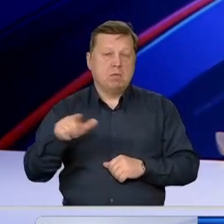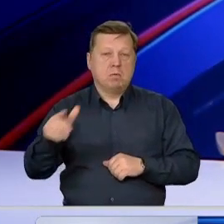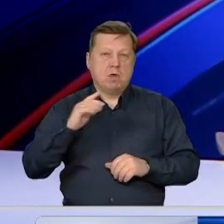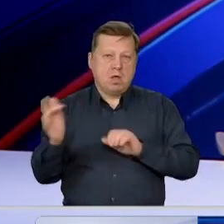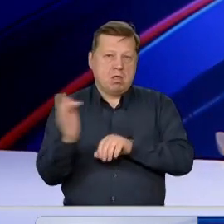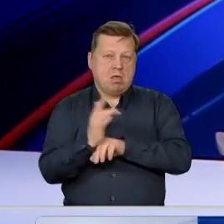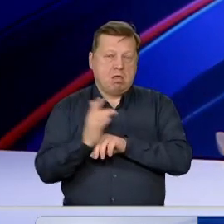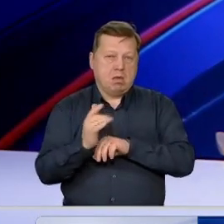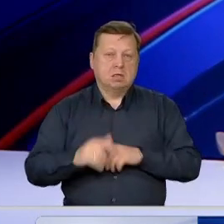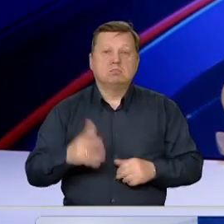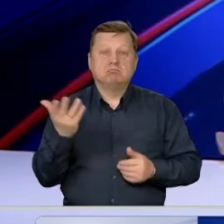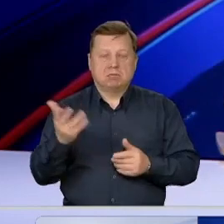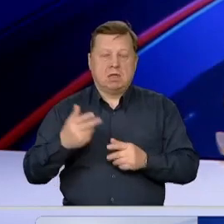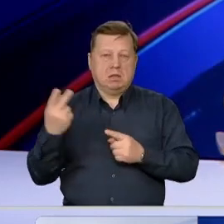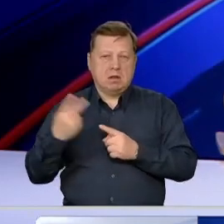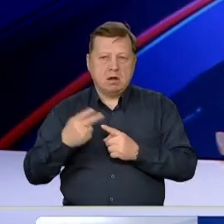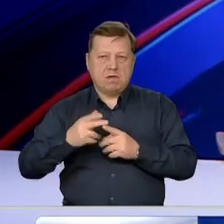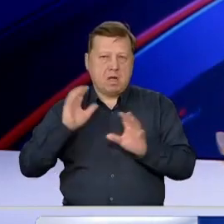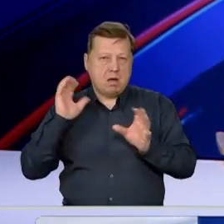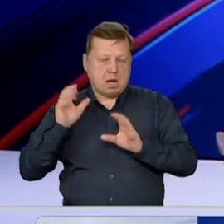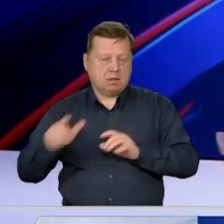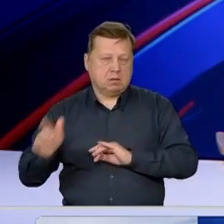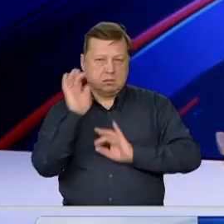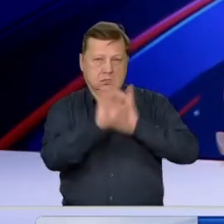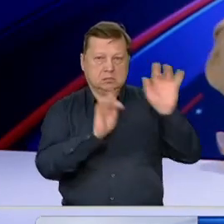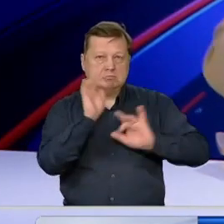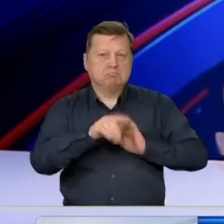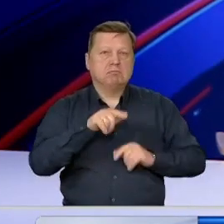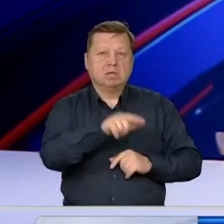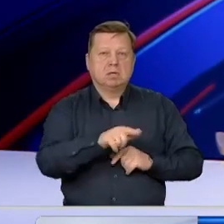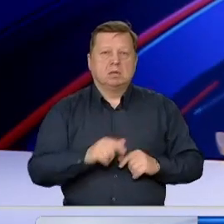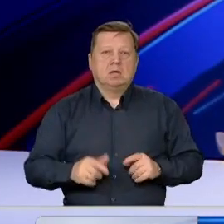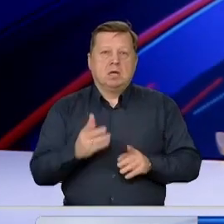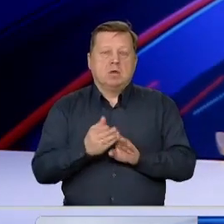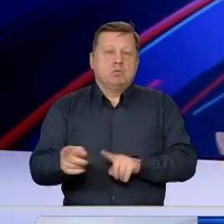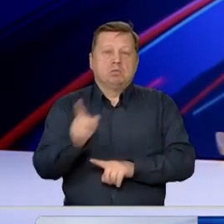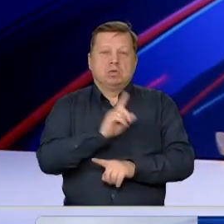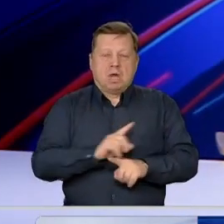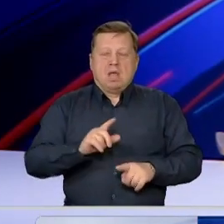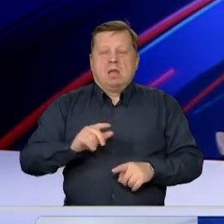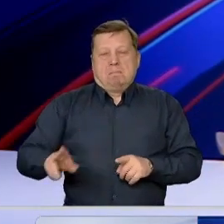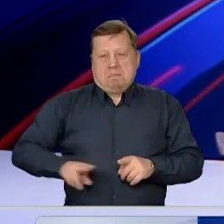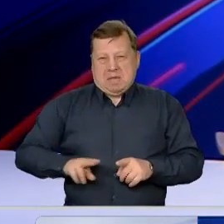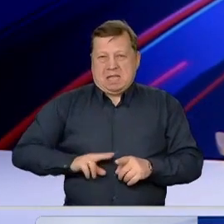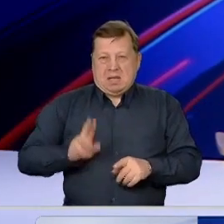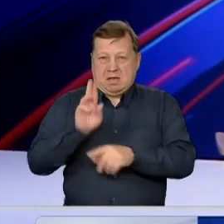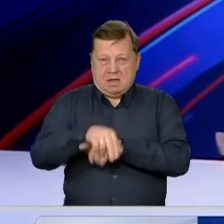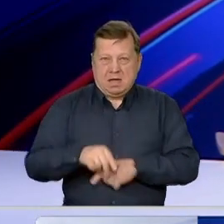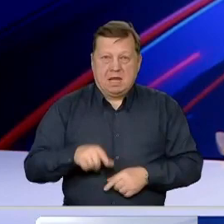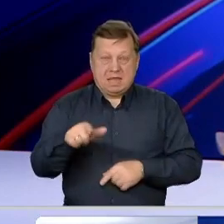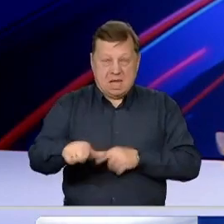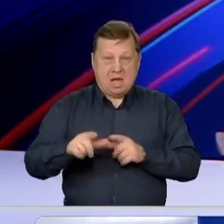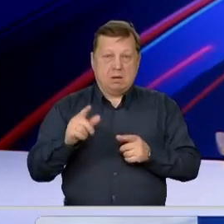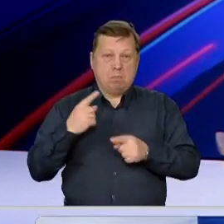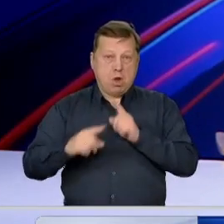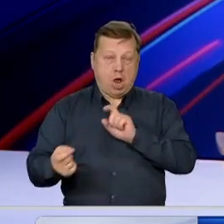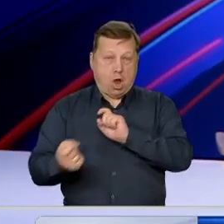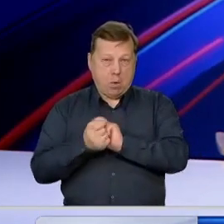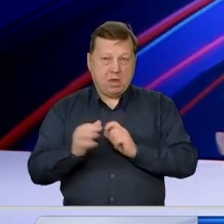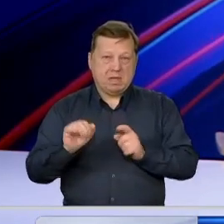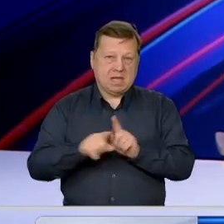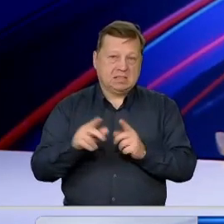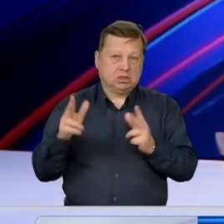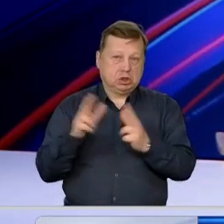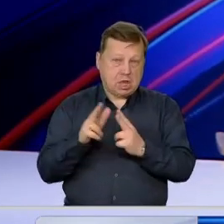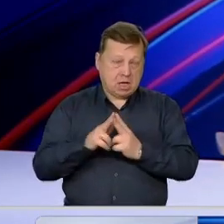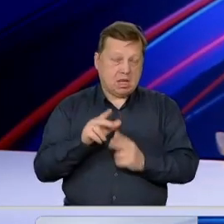imię. Chodzi o nagonkę medialną na wiceministra w związku z jego działalnością, zanim objął stanowisko w resorcie. Ci sami politycy opozycji i dziennikarze, którzy